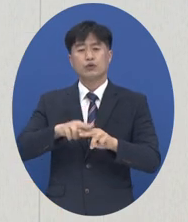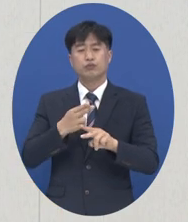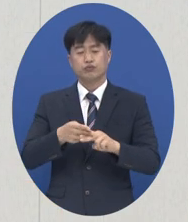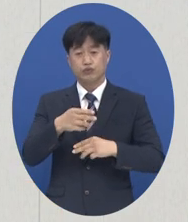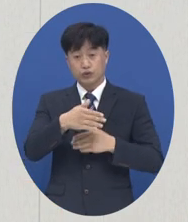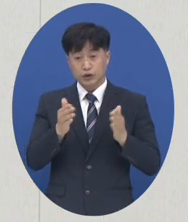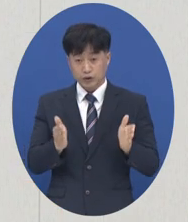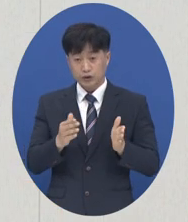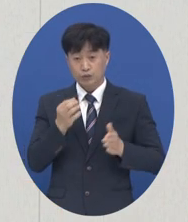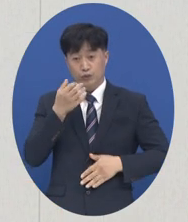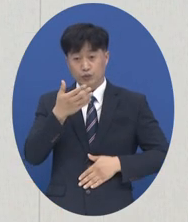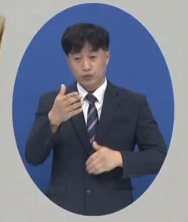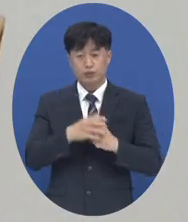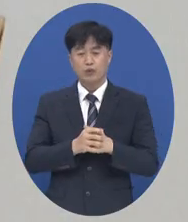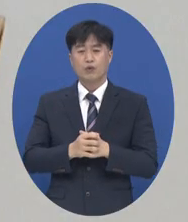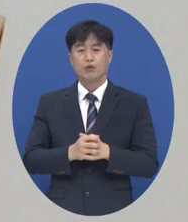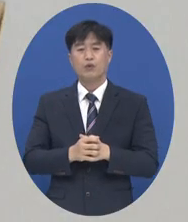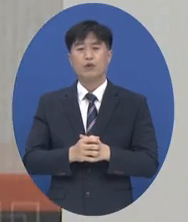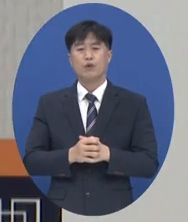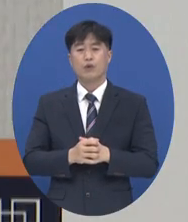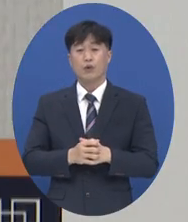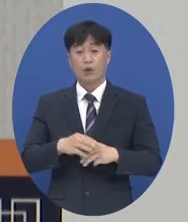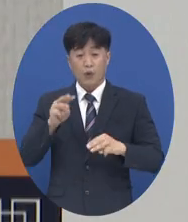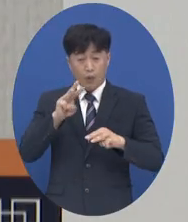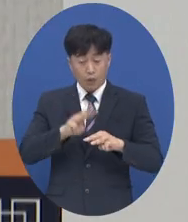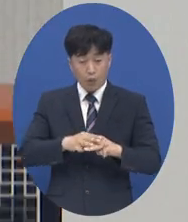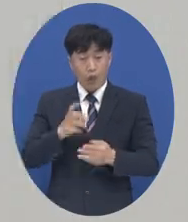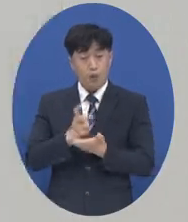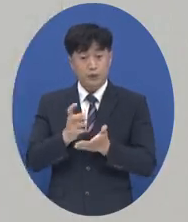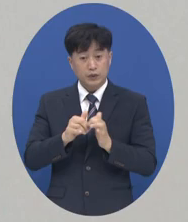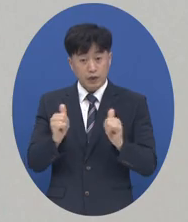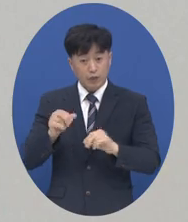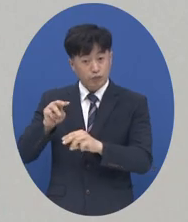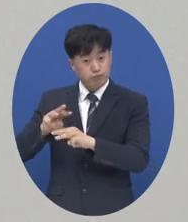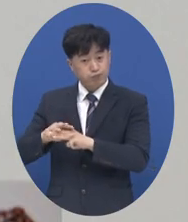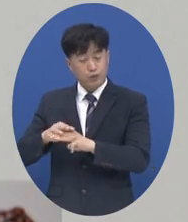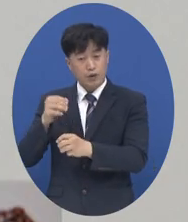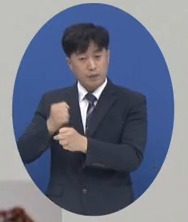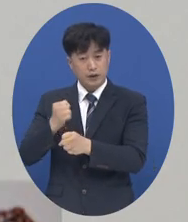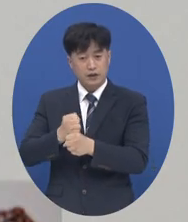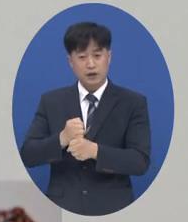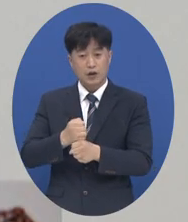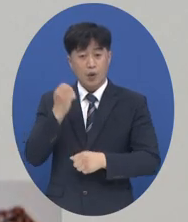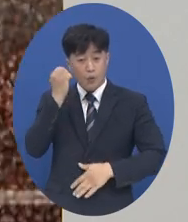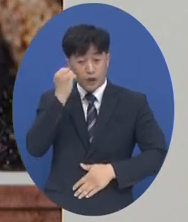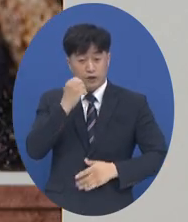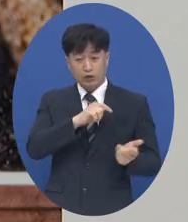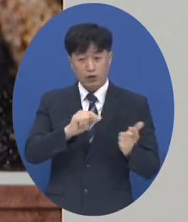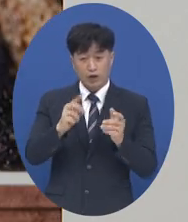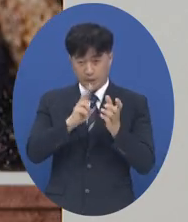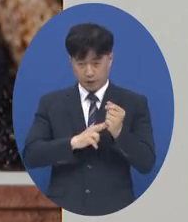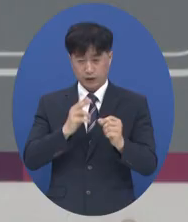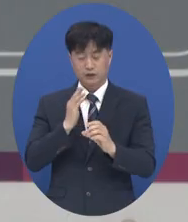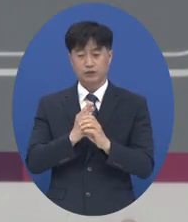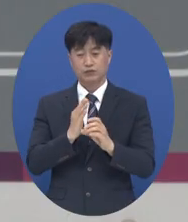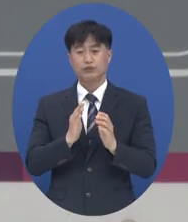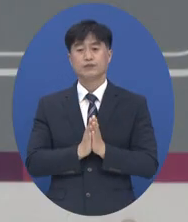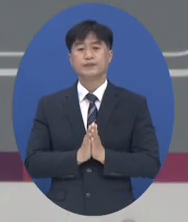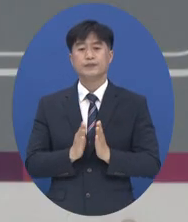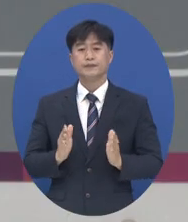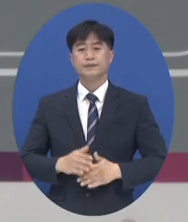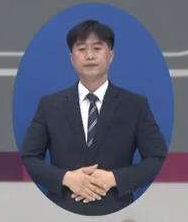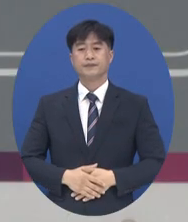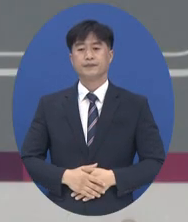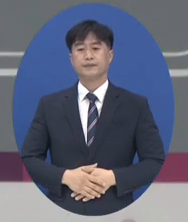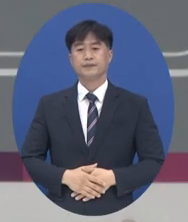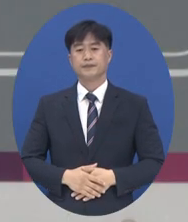경기지역 영농조합법인 과 농업회사 법인 그리고 농가에서 제조된 강정 등 상품들을 판매합니다 경기 gtv